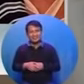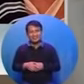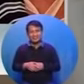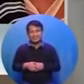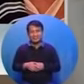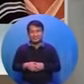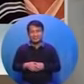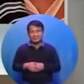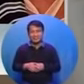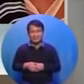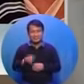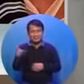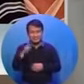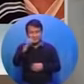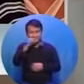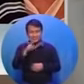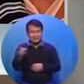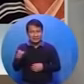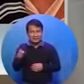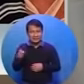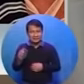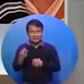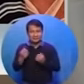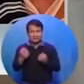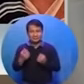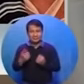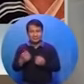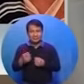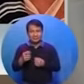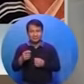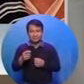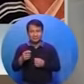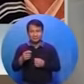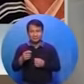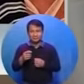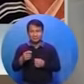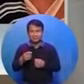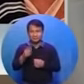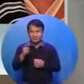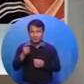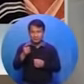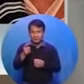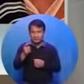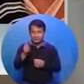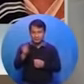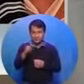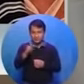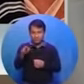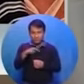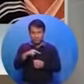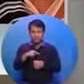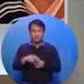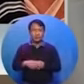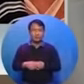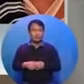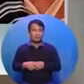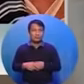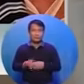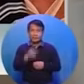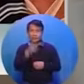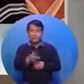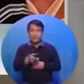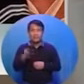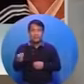Hello po. Ilan taon na po kay ma'am? 22 po. Ah, okay. Oh. Doble dos. Swerte ro yan